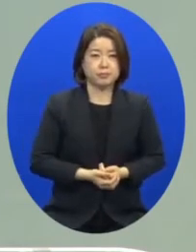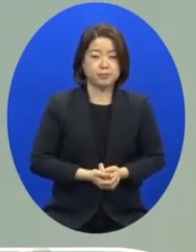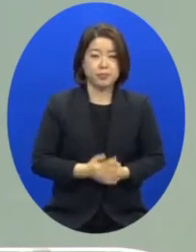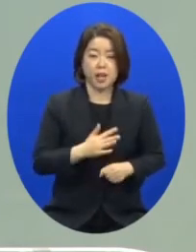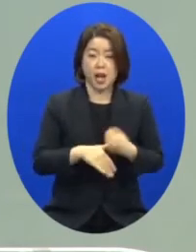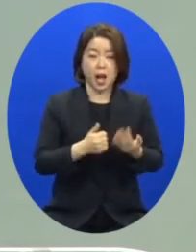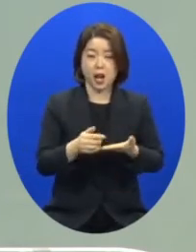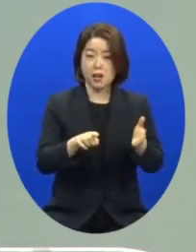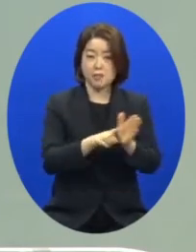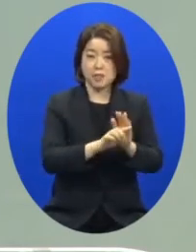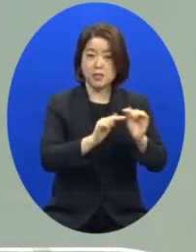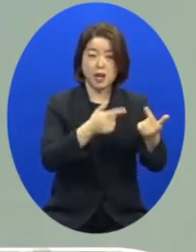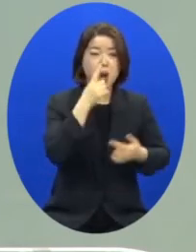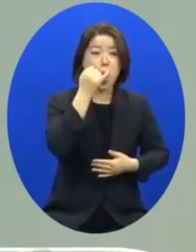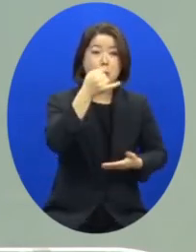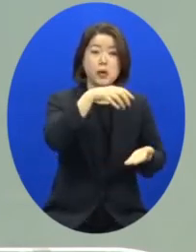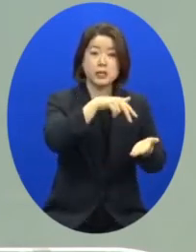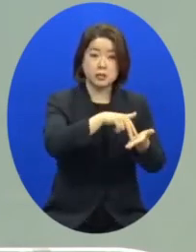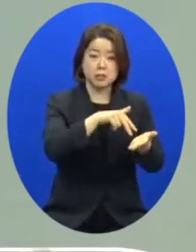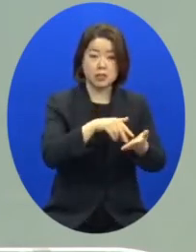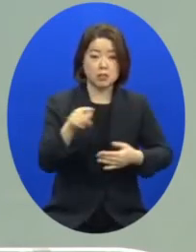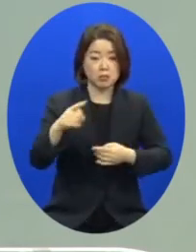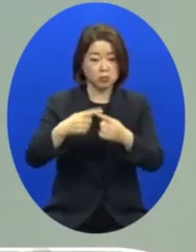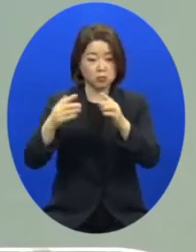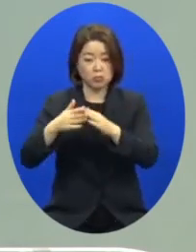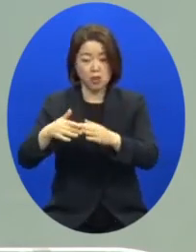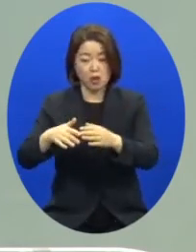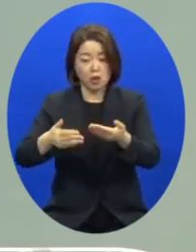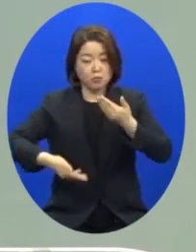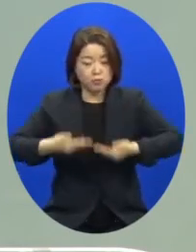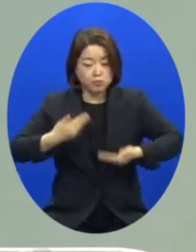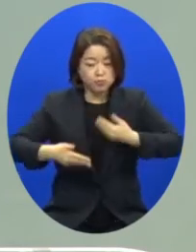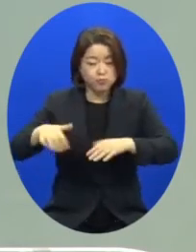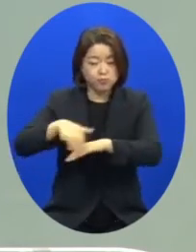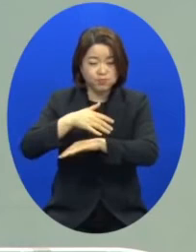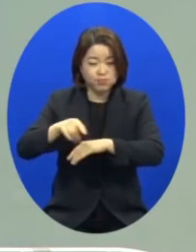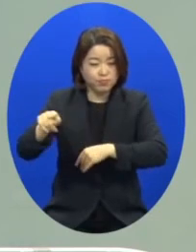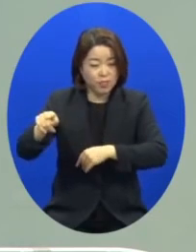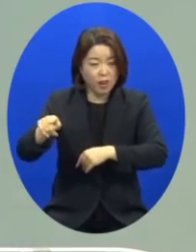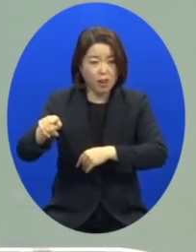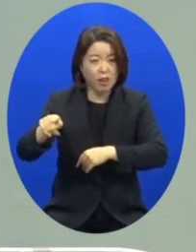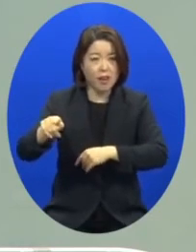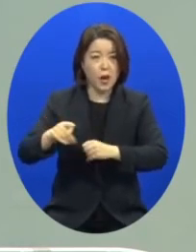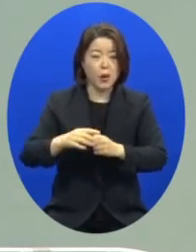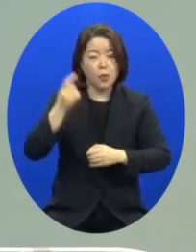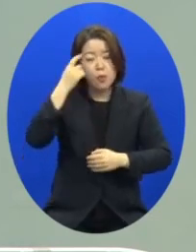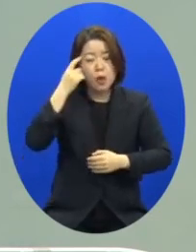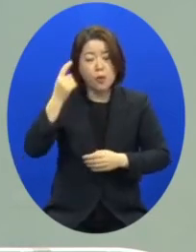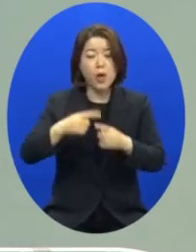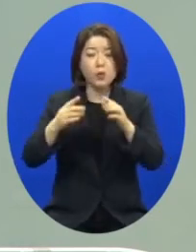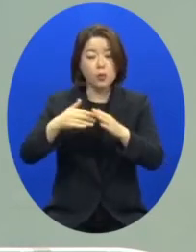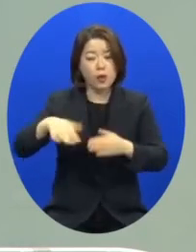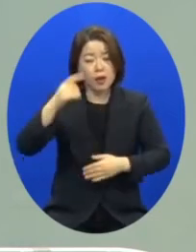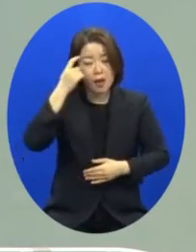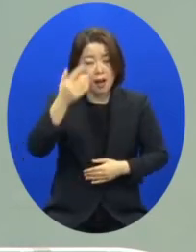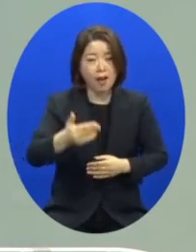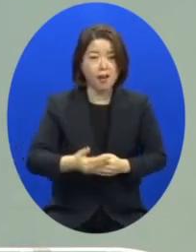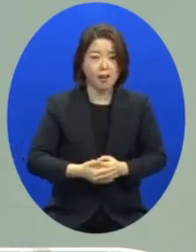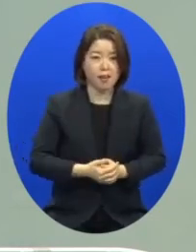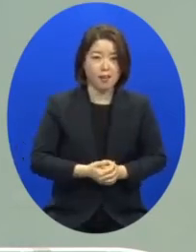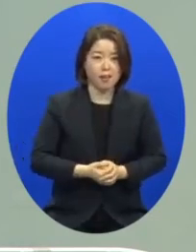하나님을 믿지 않는 거 어머니로서 는 이해가 안되죠 그렇게 바쁜데 그런데 교회는 왜 나가냐